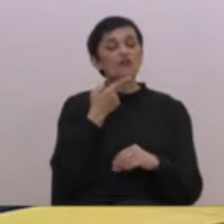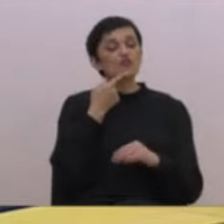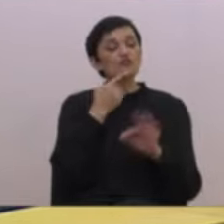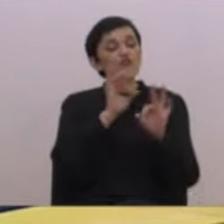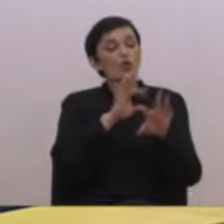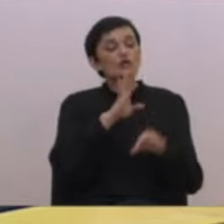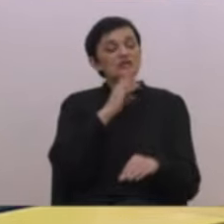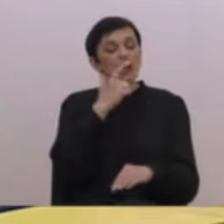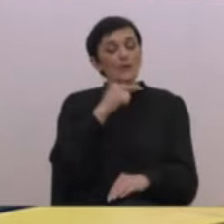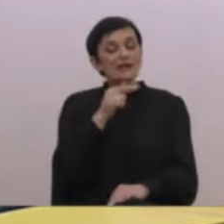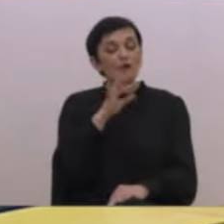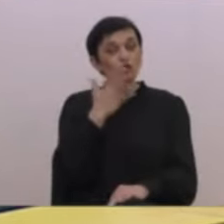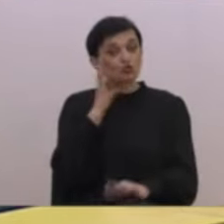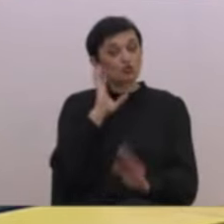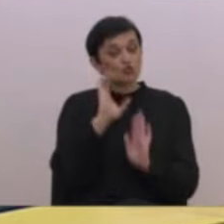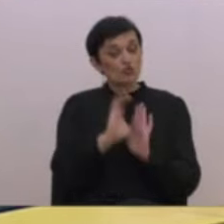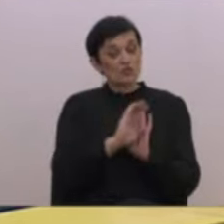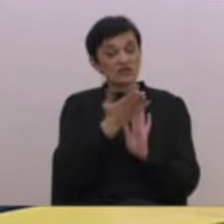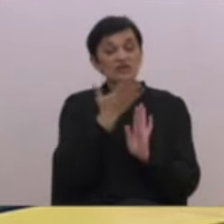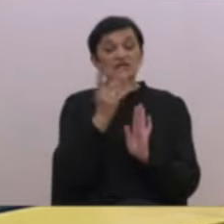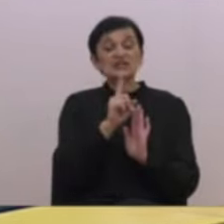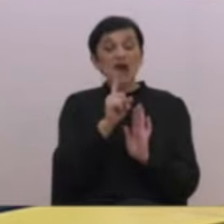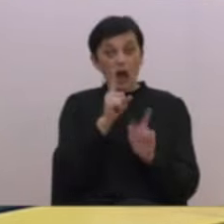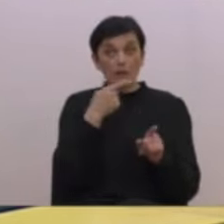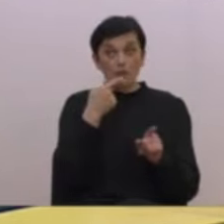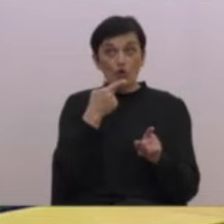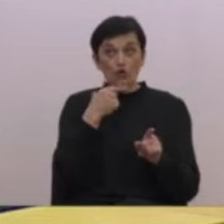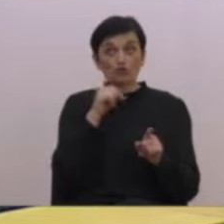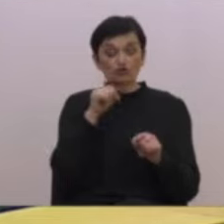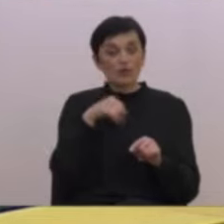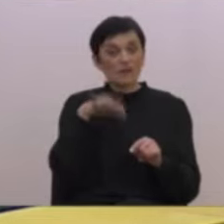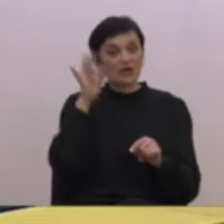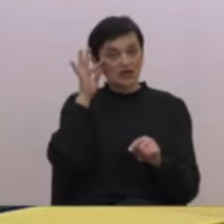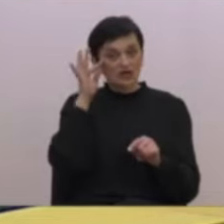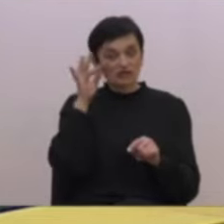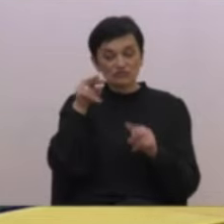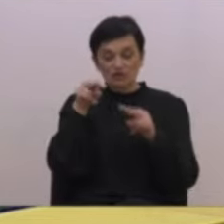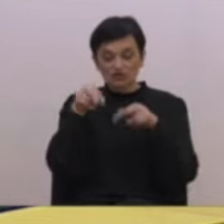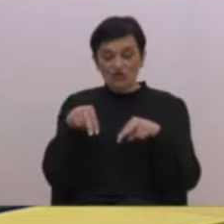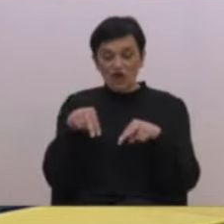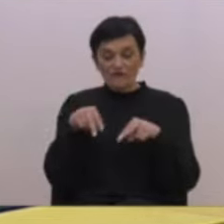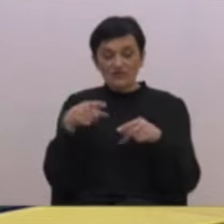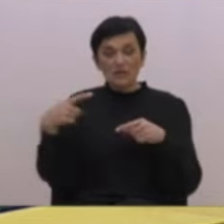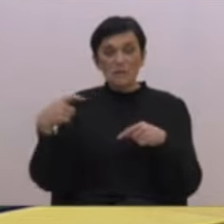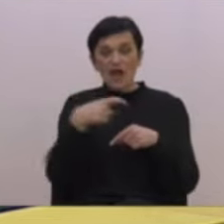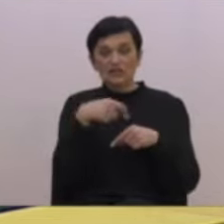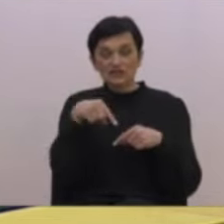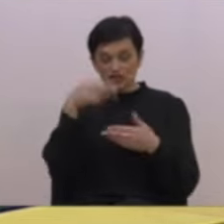თუ მისმენთ, მე არ ვიცი. კიდე რამე დეტალი თუ გაინტერესებთ, დროც შემიძლია გავიხსენოთ, ჩავიხედები მესენჯერში ბოლოს და ბოლოს.